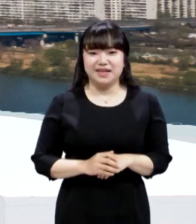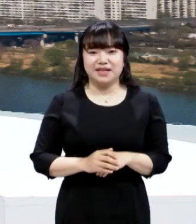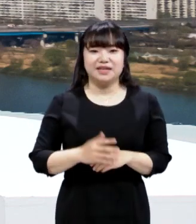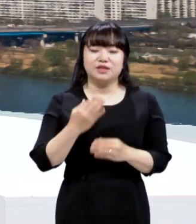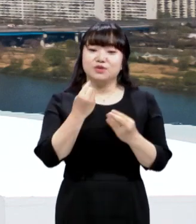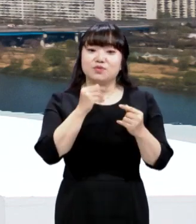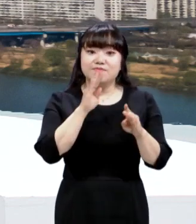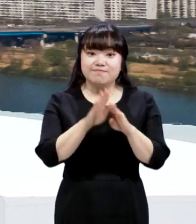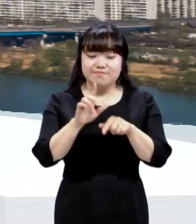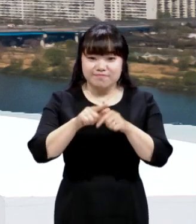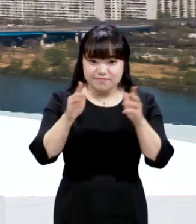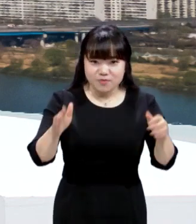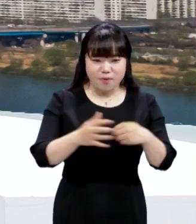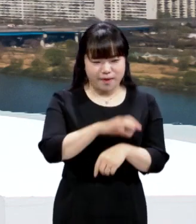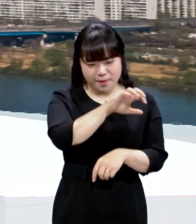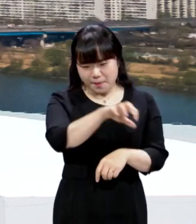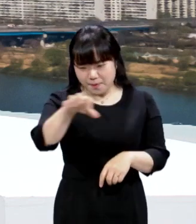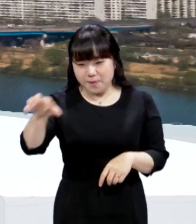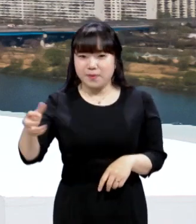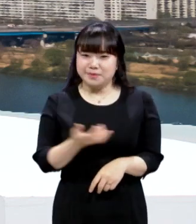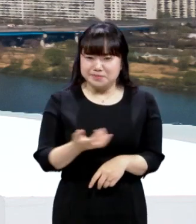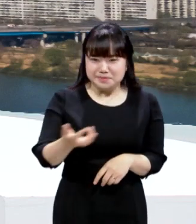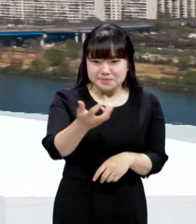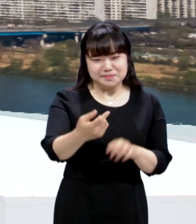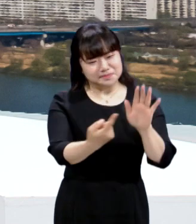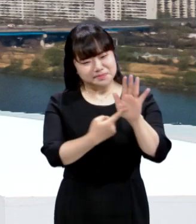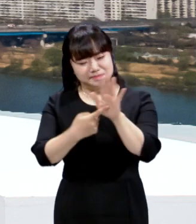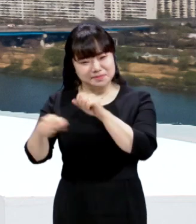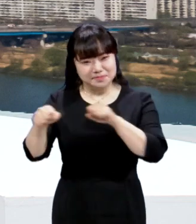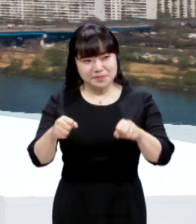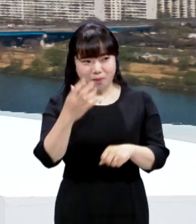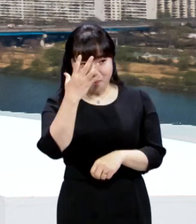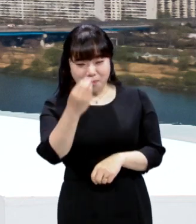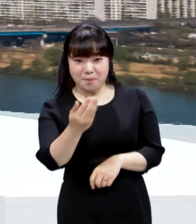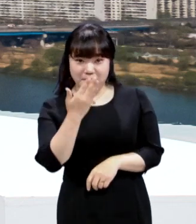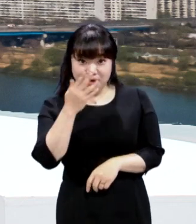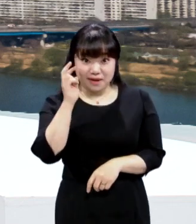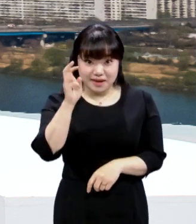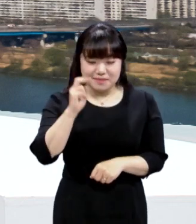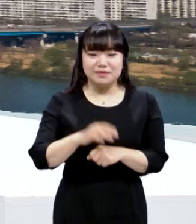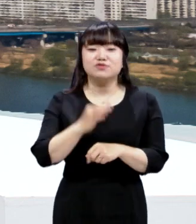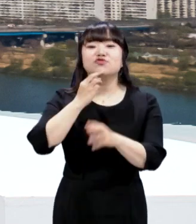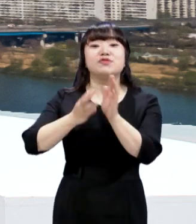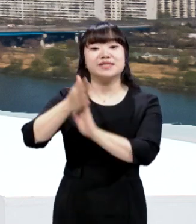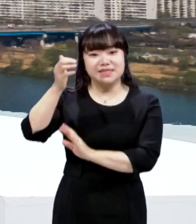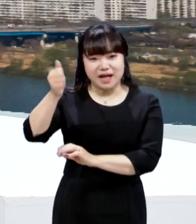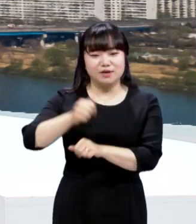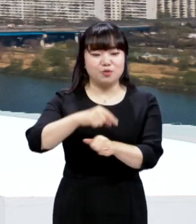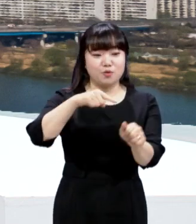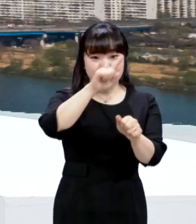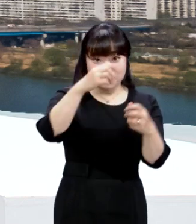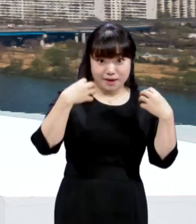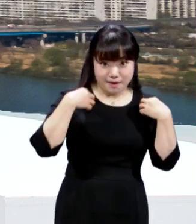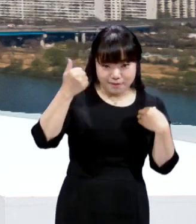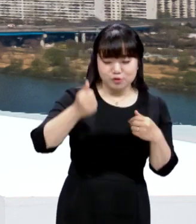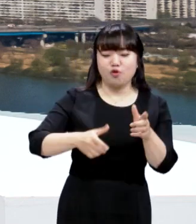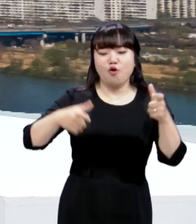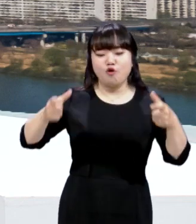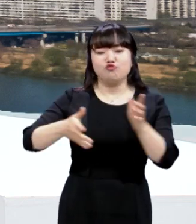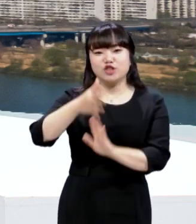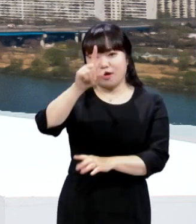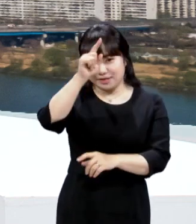주말동안 지역 곳곳에서 이 후보들의 전거 운동을 보실 텐데 내 서울시장과 서시 교육감 구청장 등